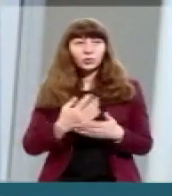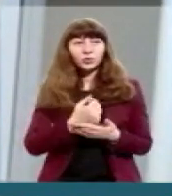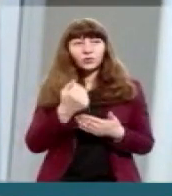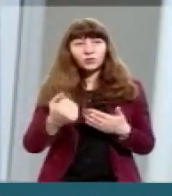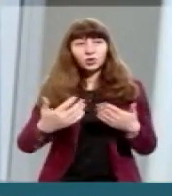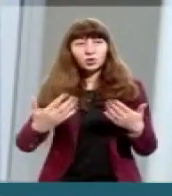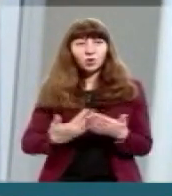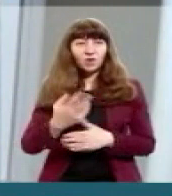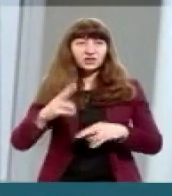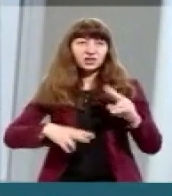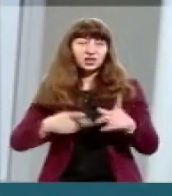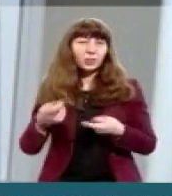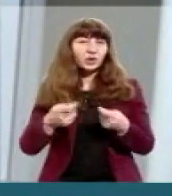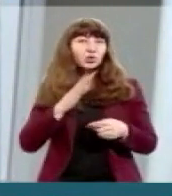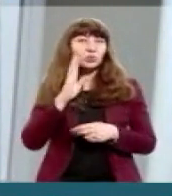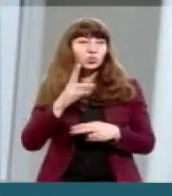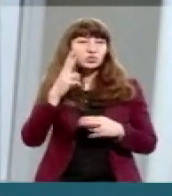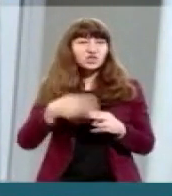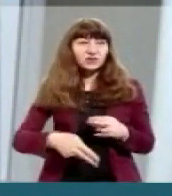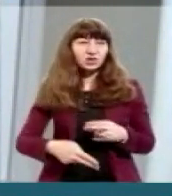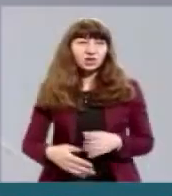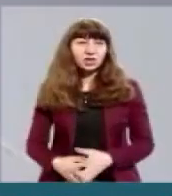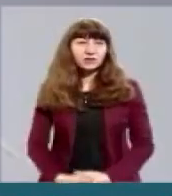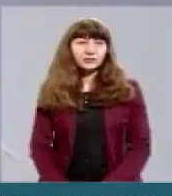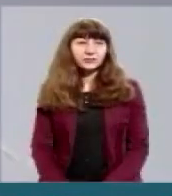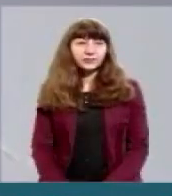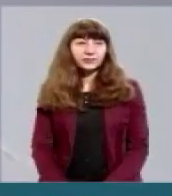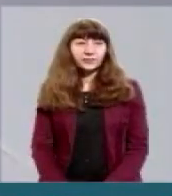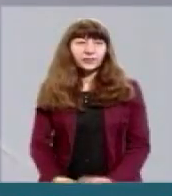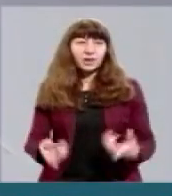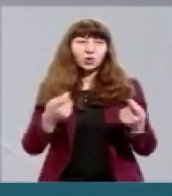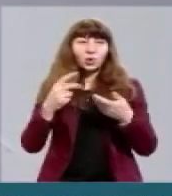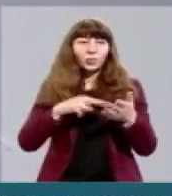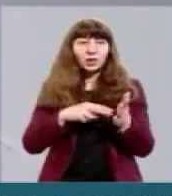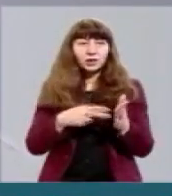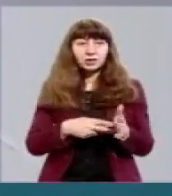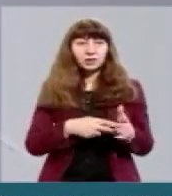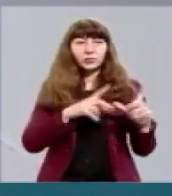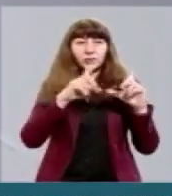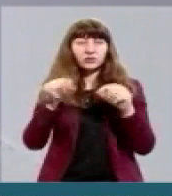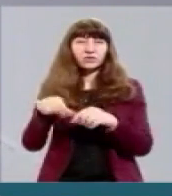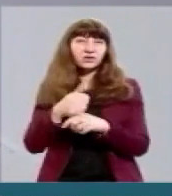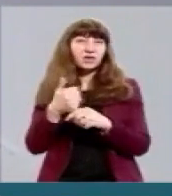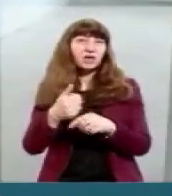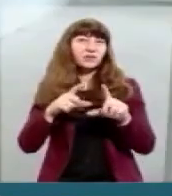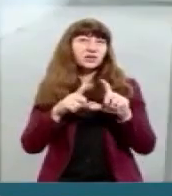назначен новый подрядчик, который завершит уже текущий ремонт. Летом руководство планирует переезд в основное